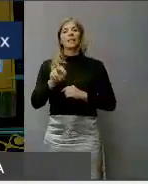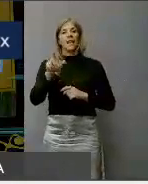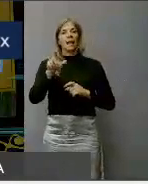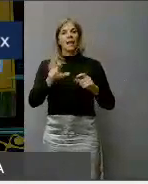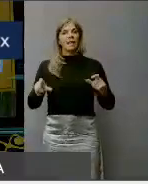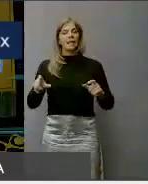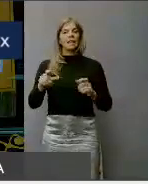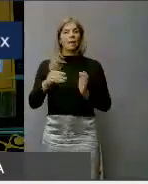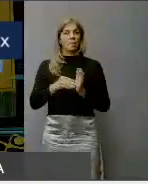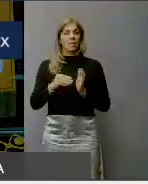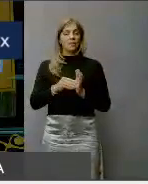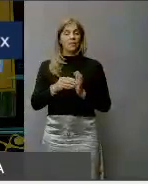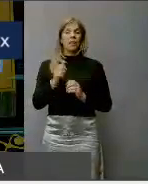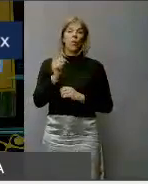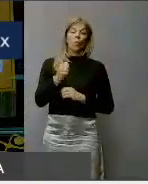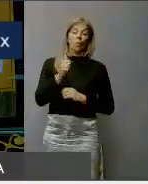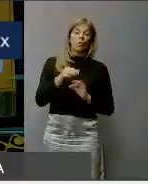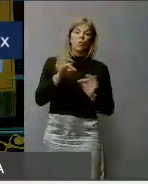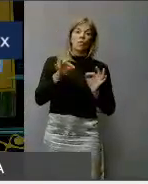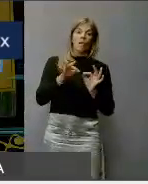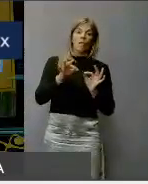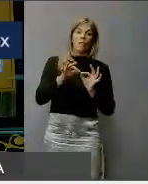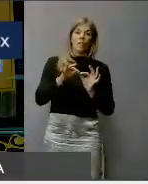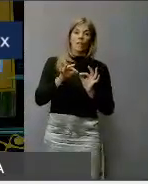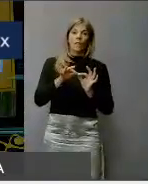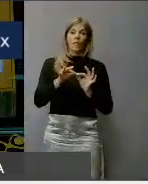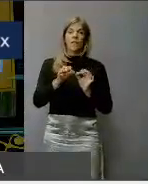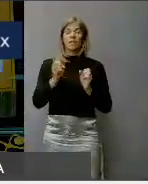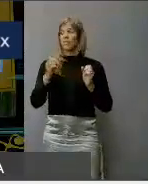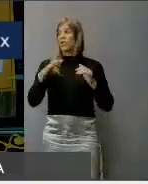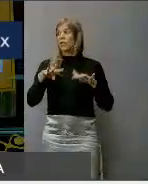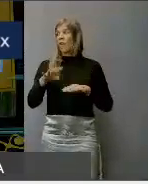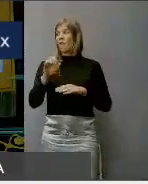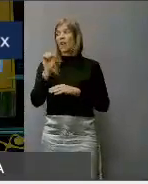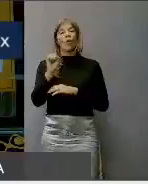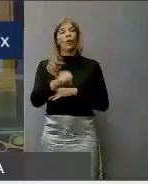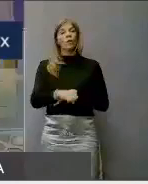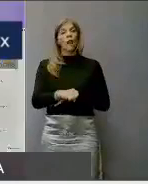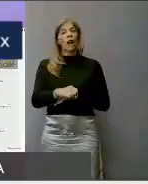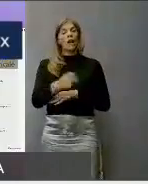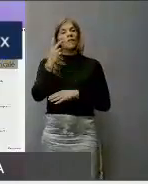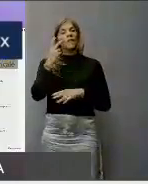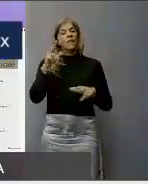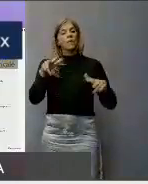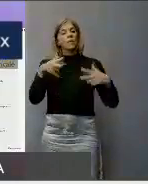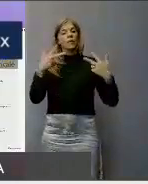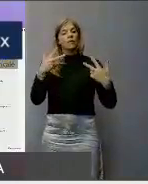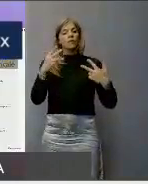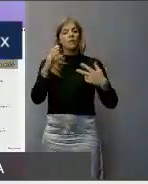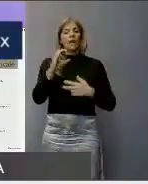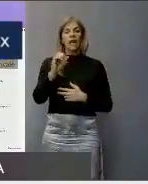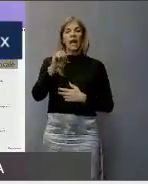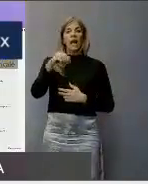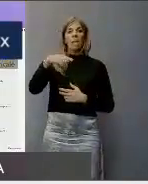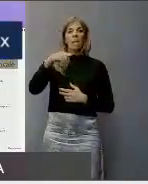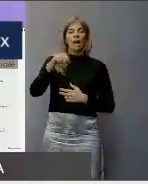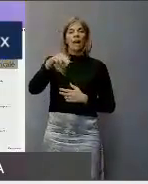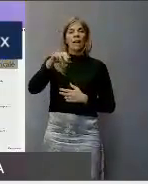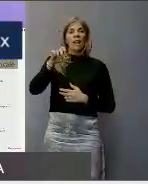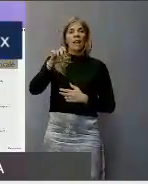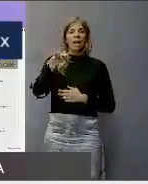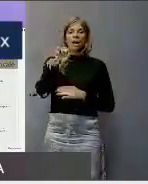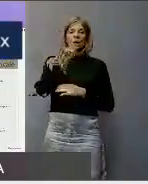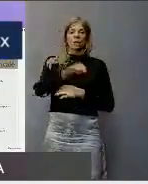11 voti favorevoli 19 contrari da remoto consigliere campanella orario consigliera